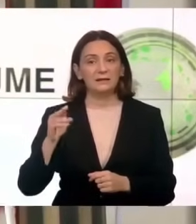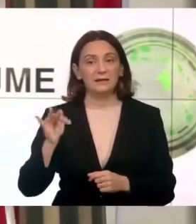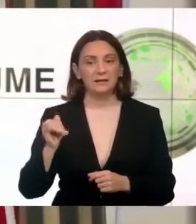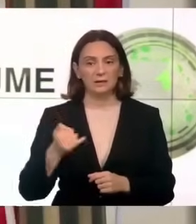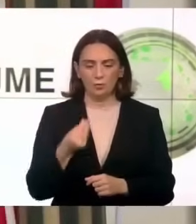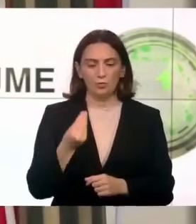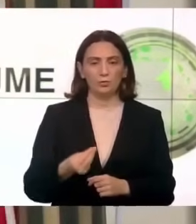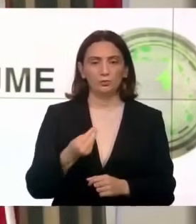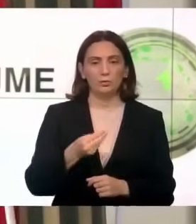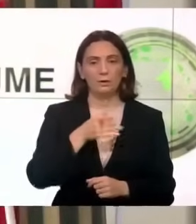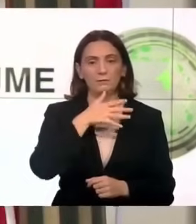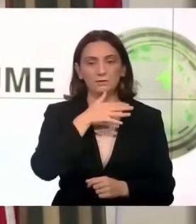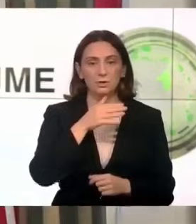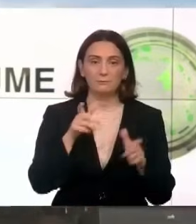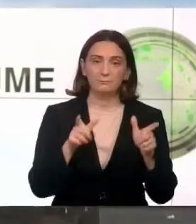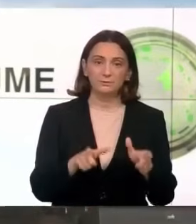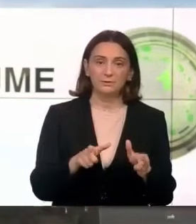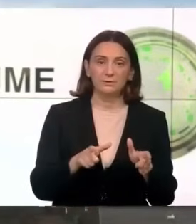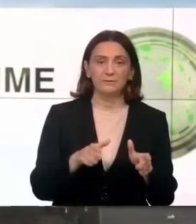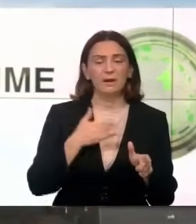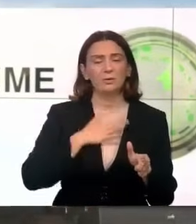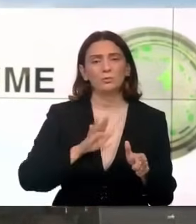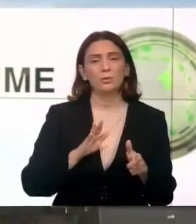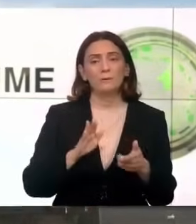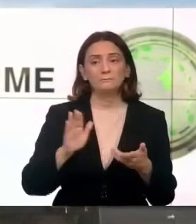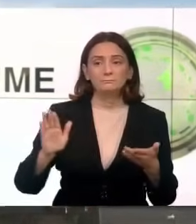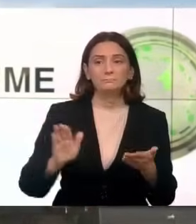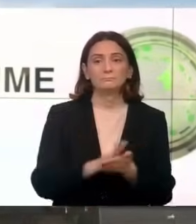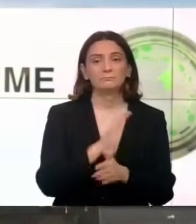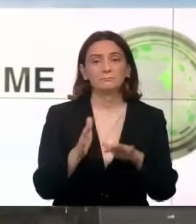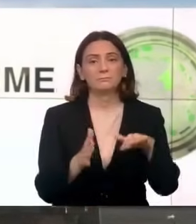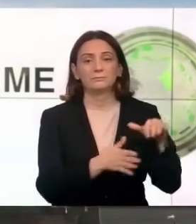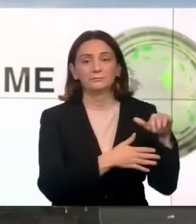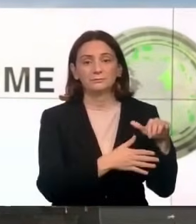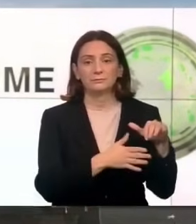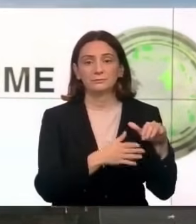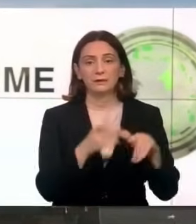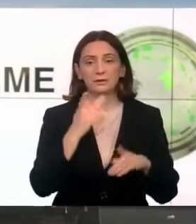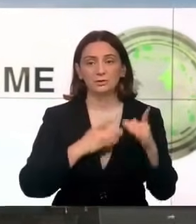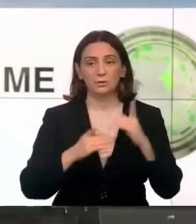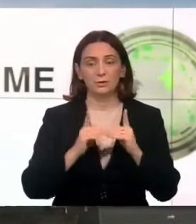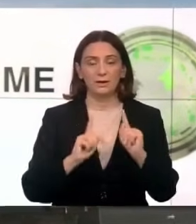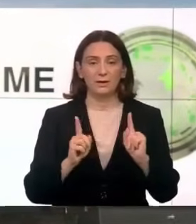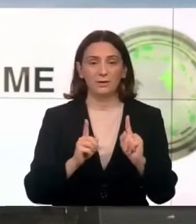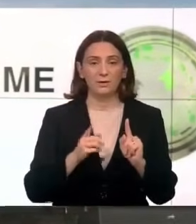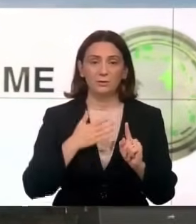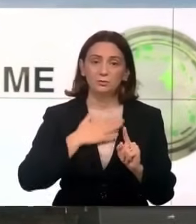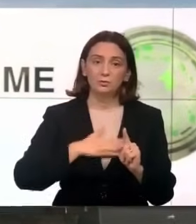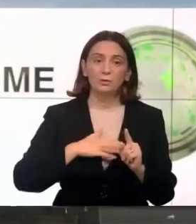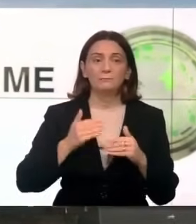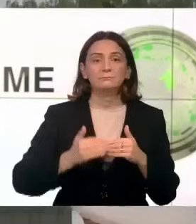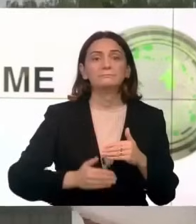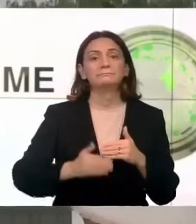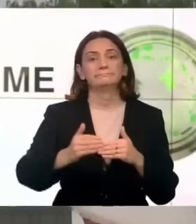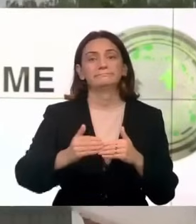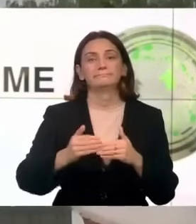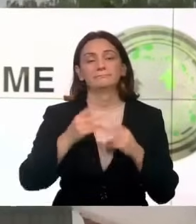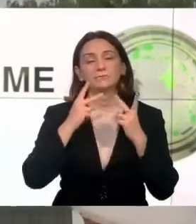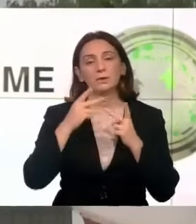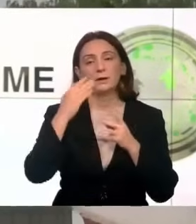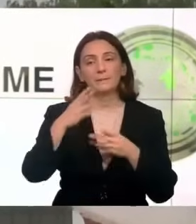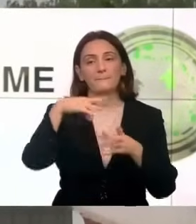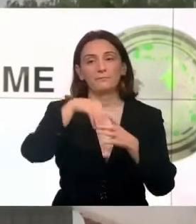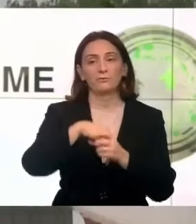ekonomike të Ballkanit Perëndimor, Maqedonisë së Veriut i janë ndarë 750 milion euro. Kosti i parë do të jetë 7%